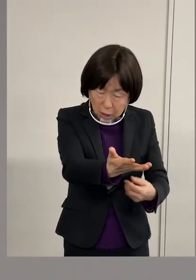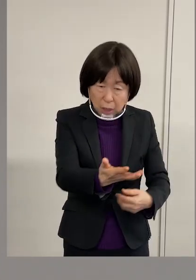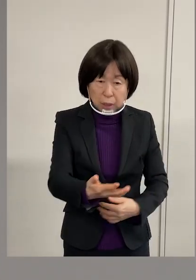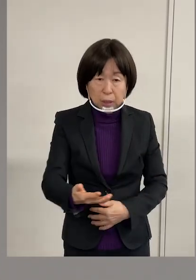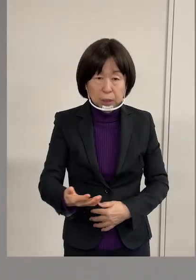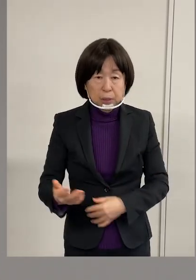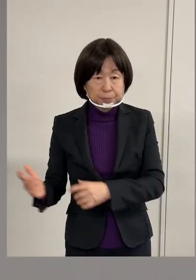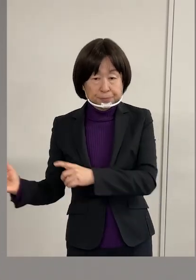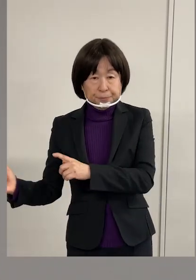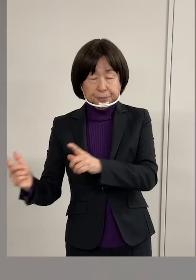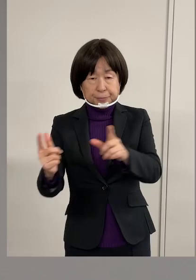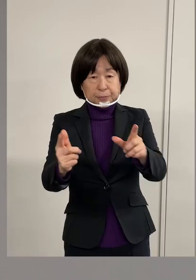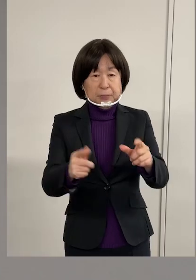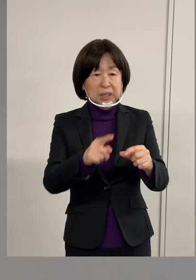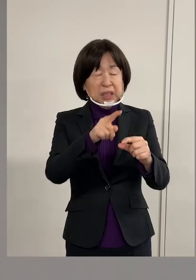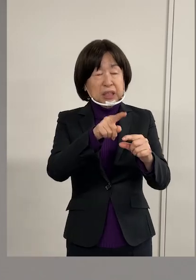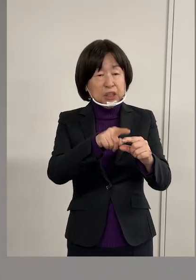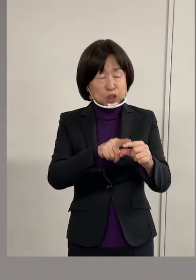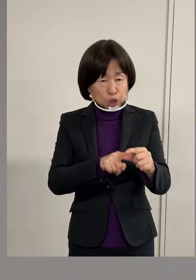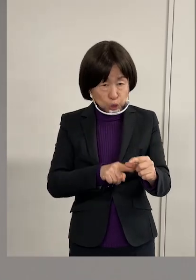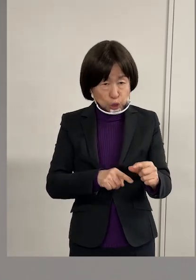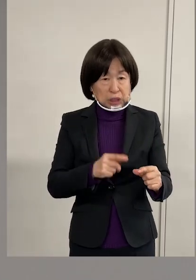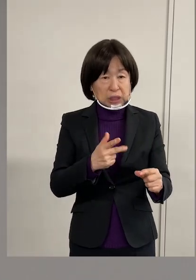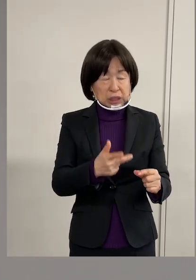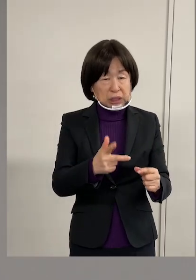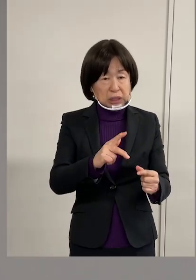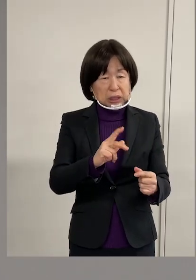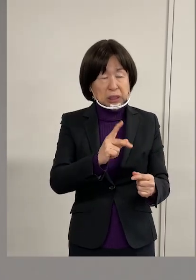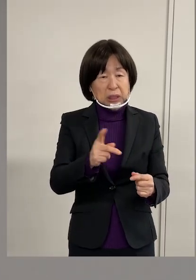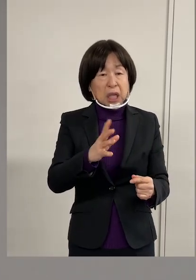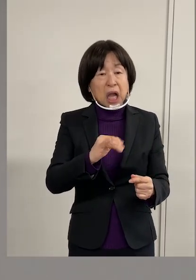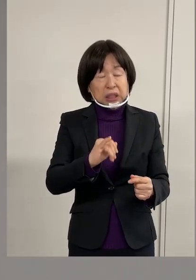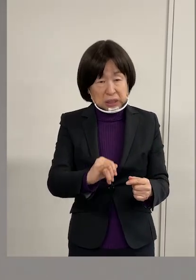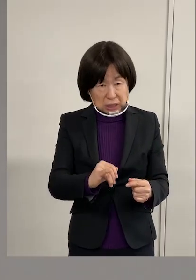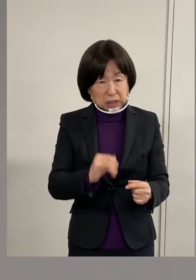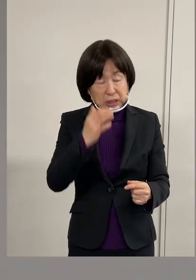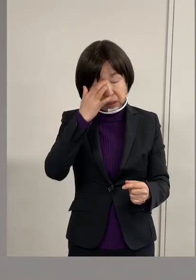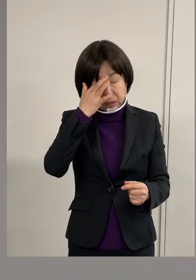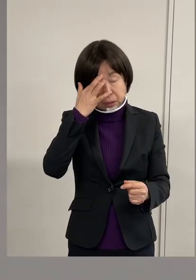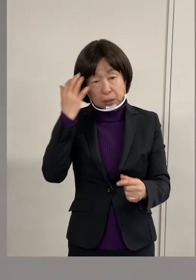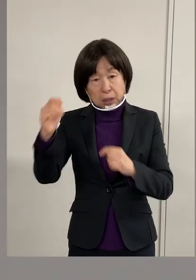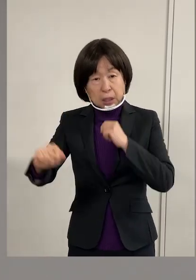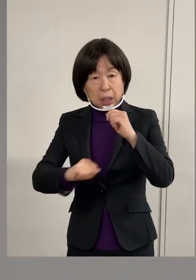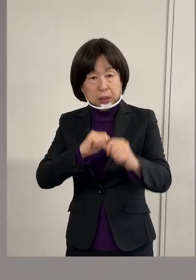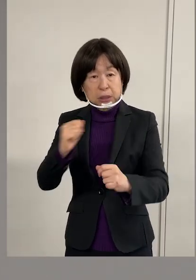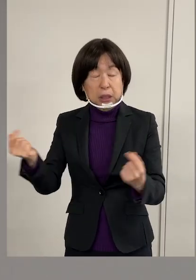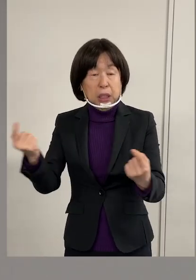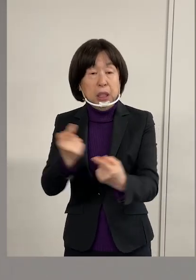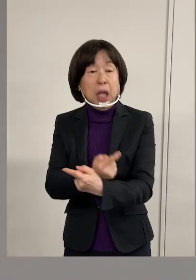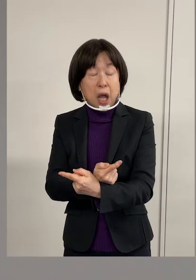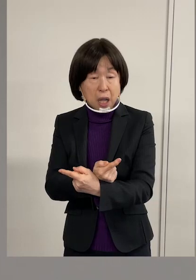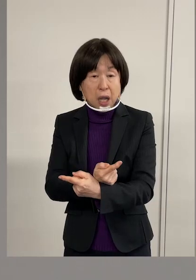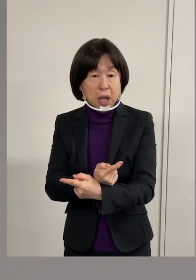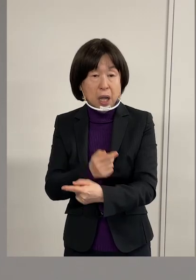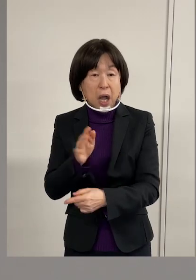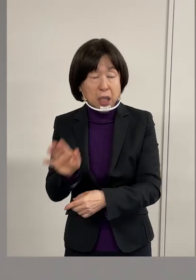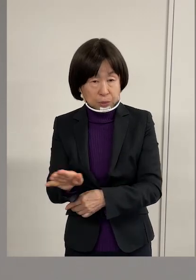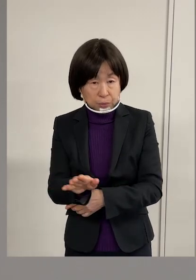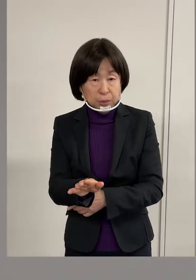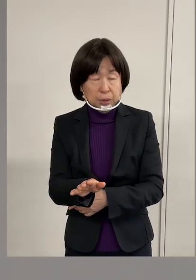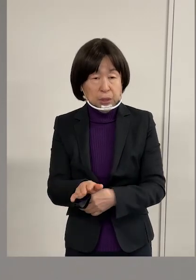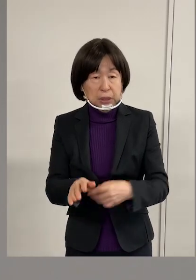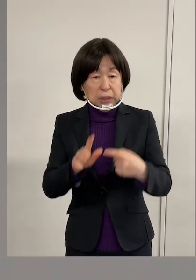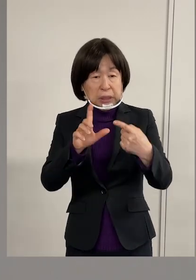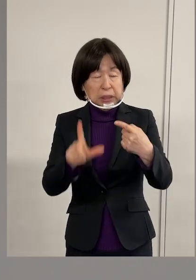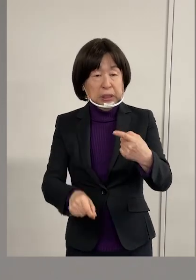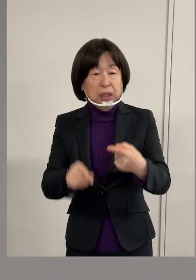中心市街地活性化の方針が、第3期に、令和5から入りますが、1月末